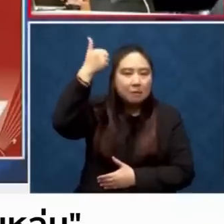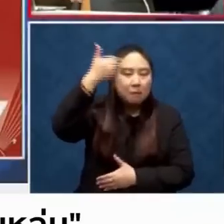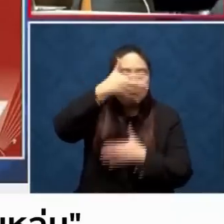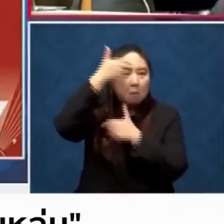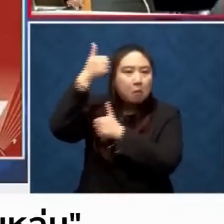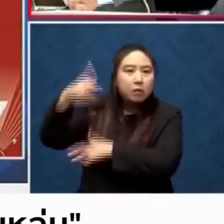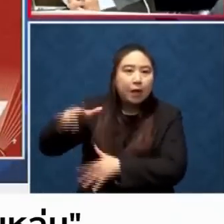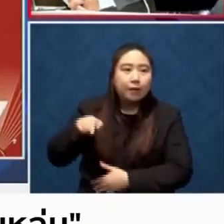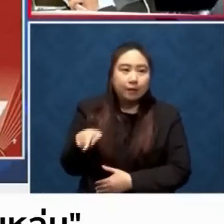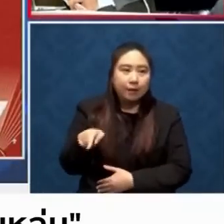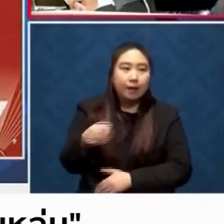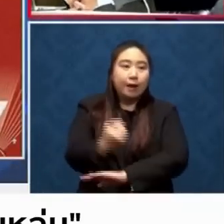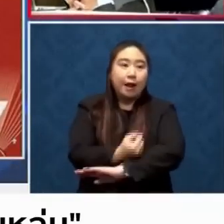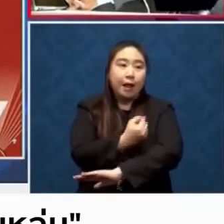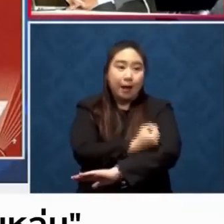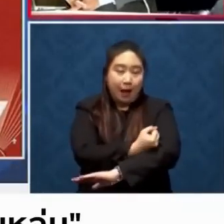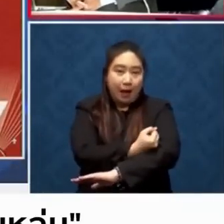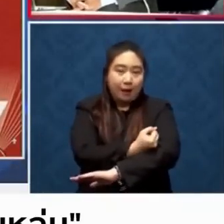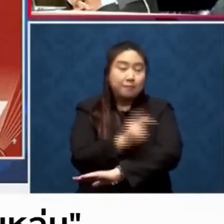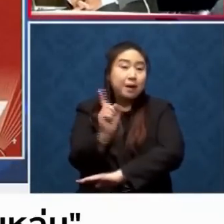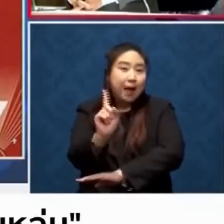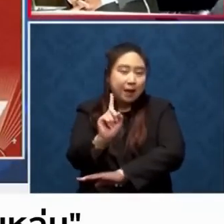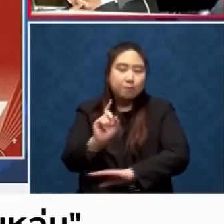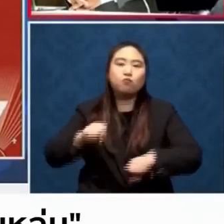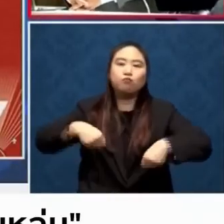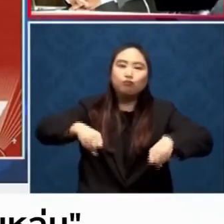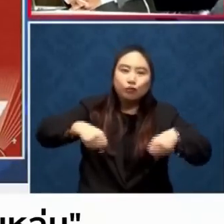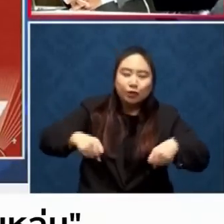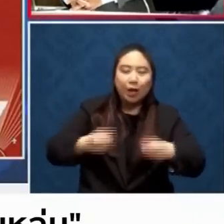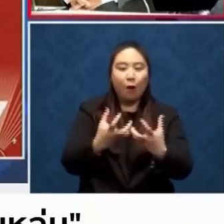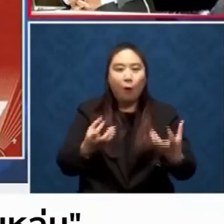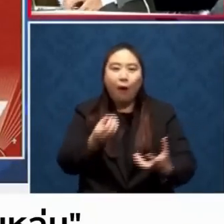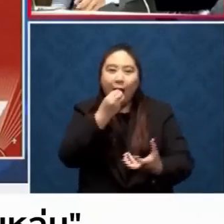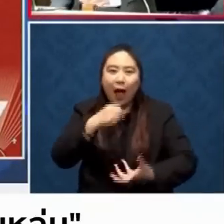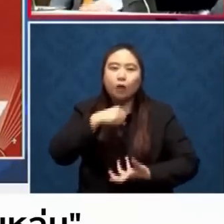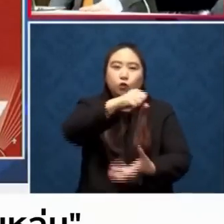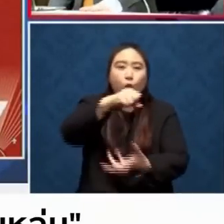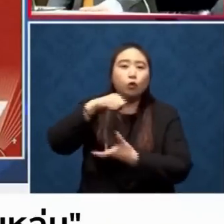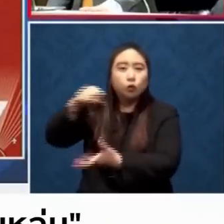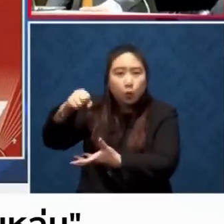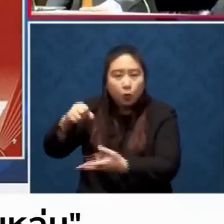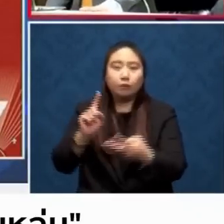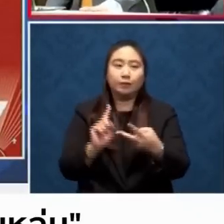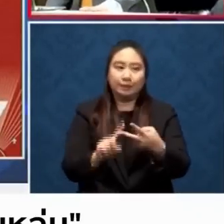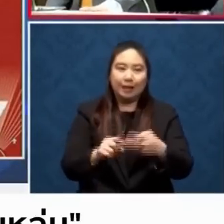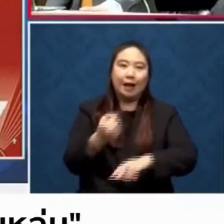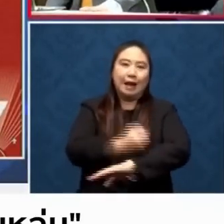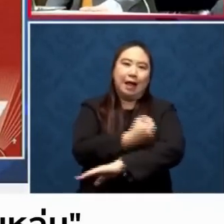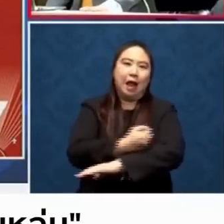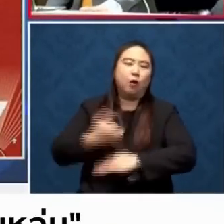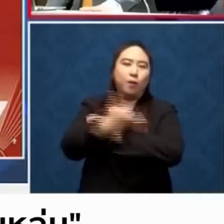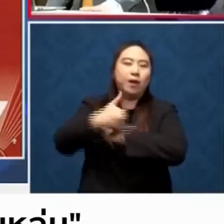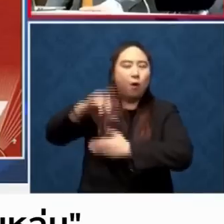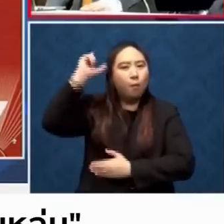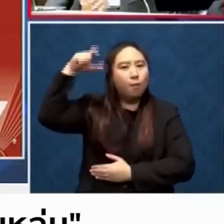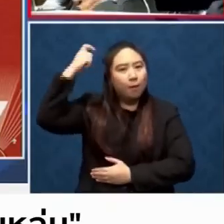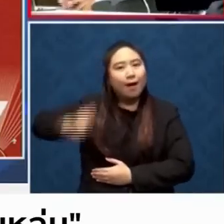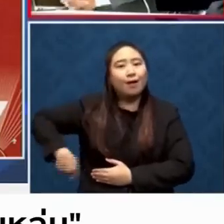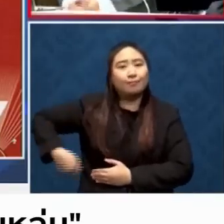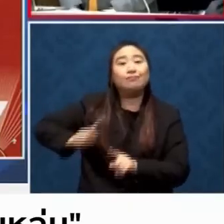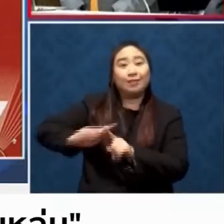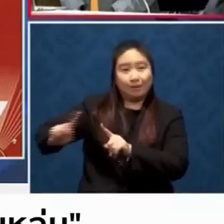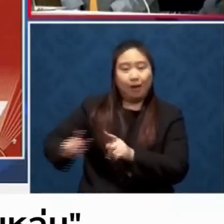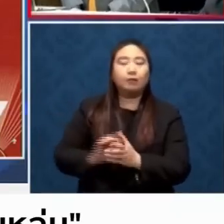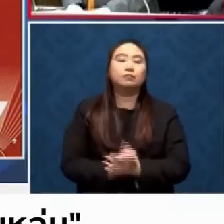แถลงนโยบายของรัฐบาลที่นอกจากคำว่าทำให้ผู้ใช้แรงงานเข้าถึงสวัสดิการที่เหมาะสมและคำว่าการเปิดรับแรงงานต่